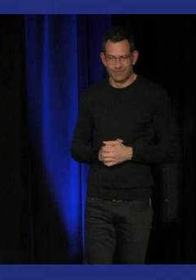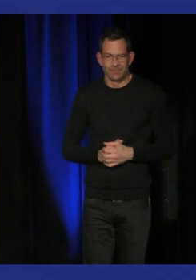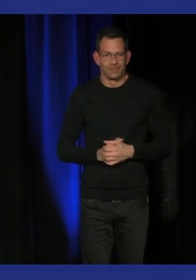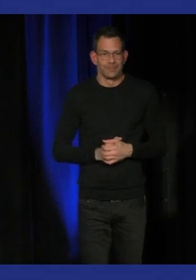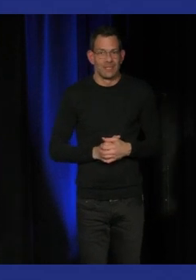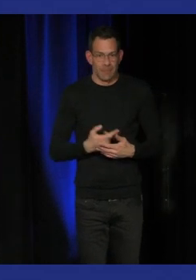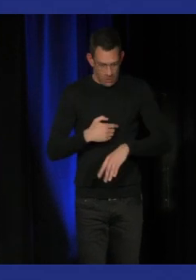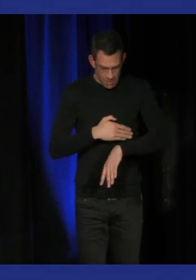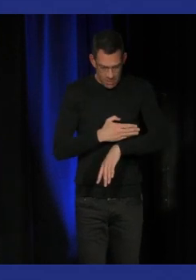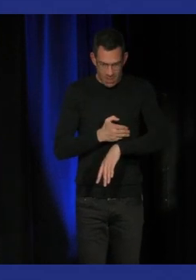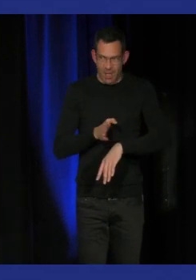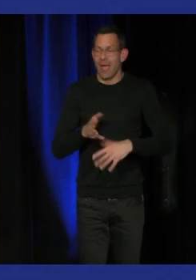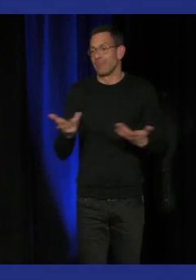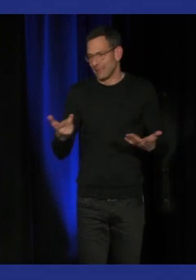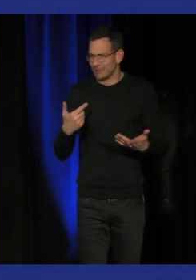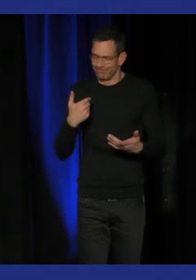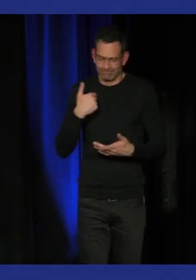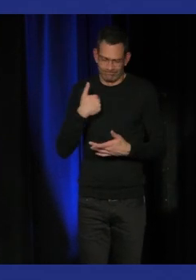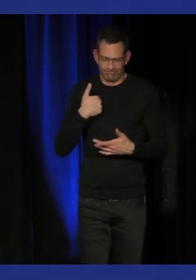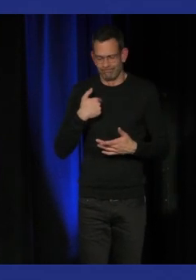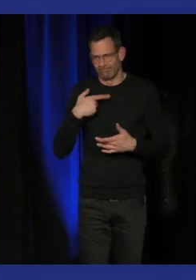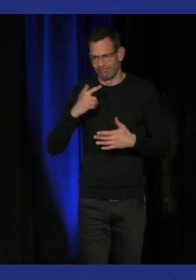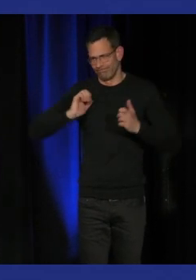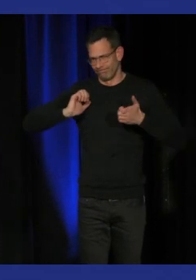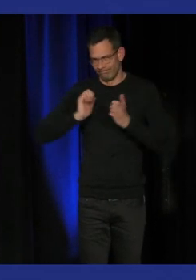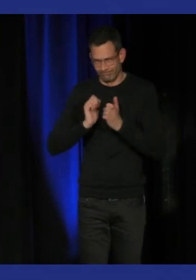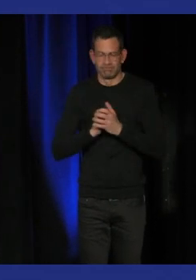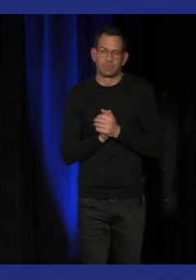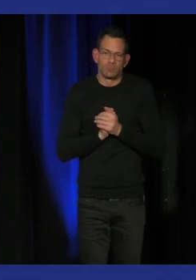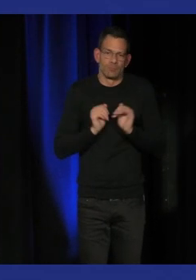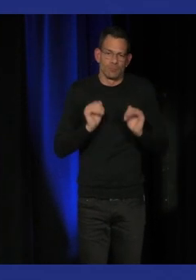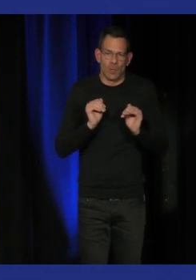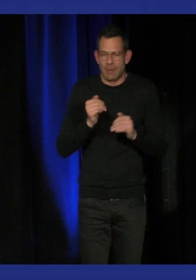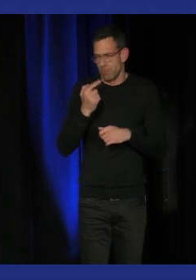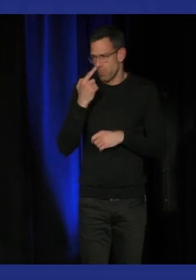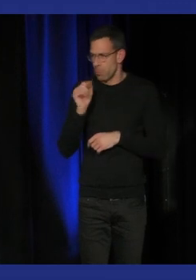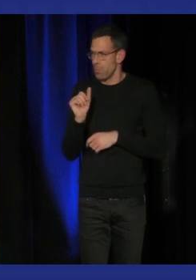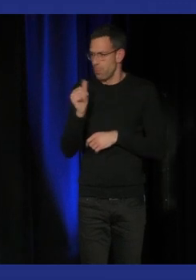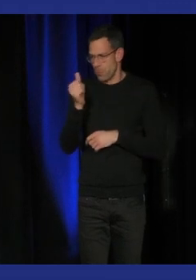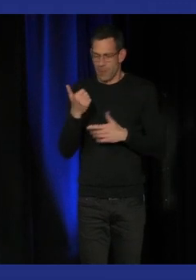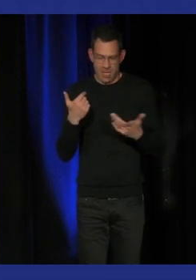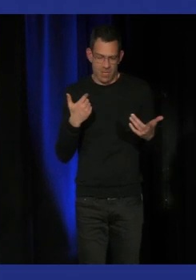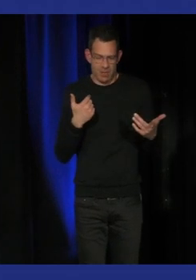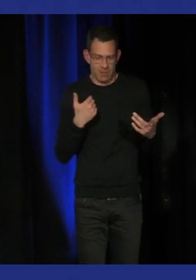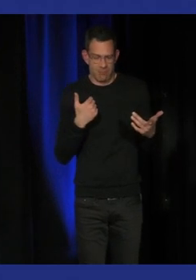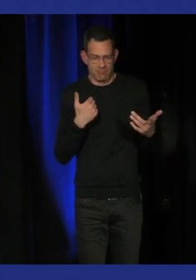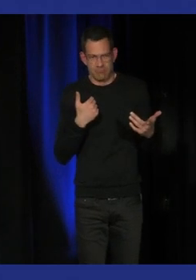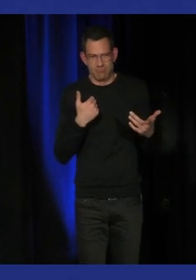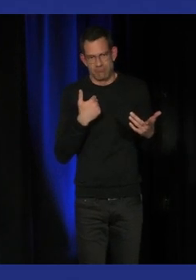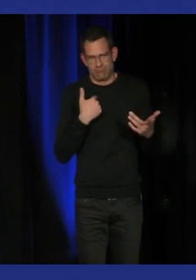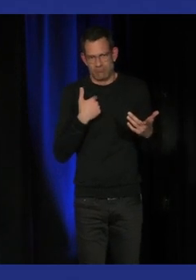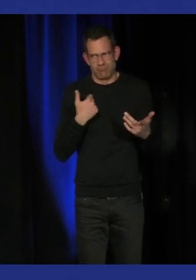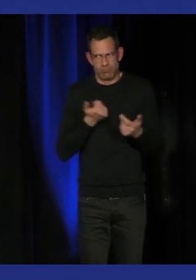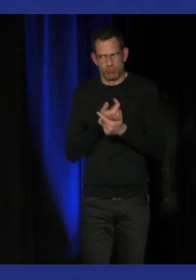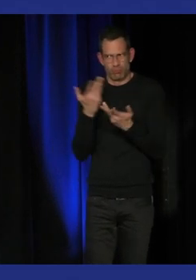Le temps file, donc je vais être assez courte, mais voilà, dans un premier temps, je trouverais quand même intéressant de pouvoir vous réinterroger sur